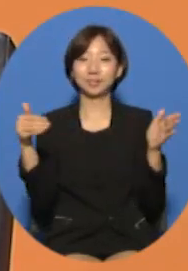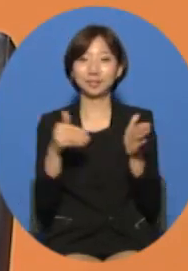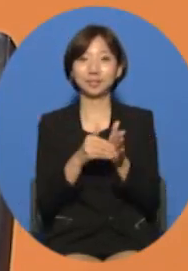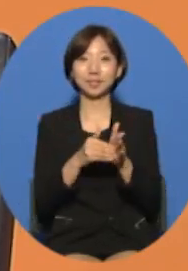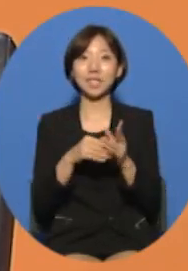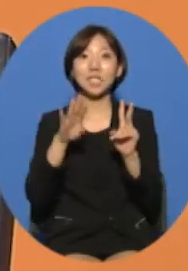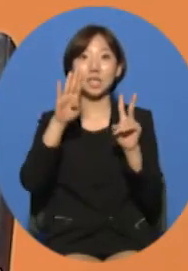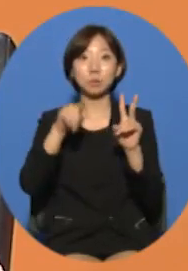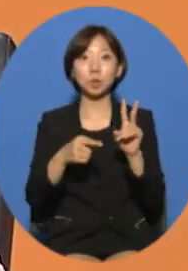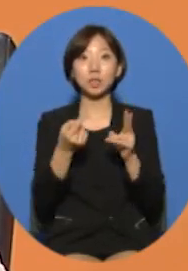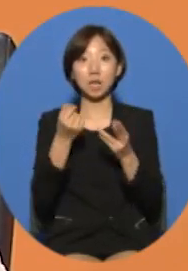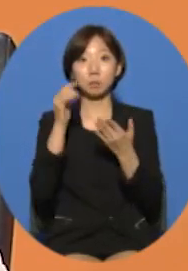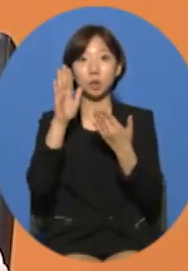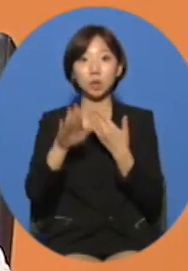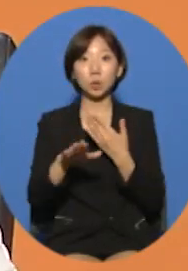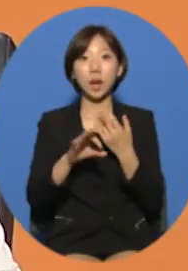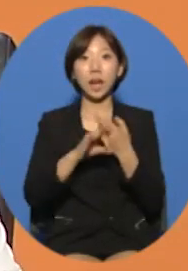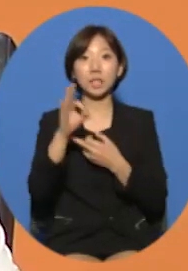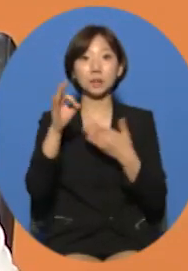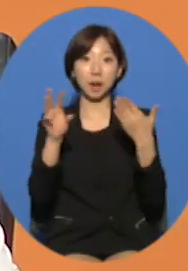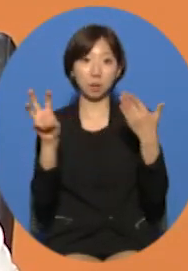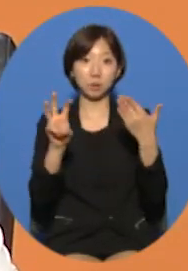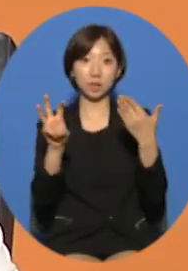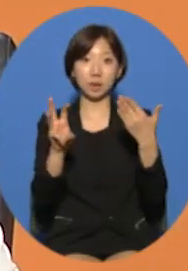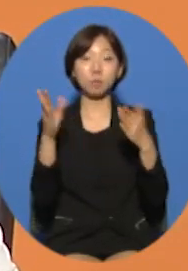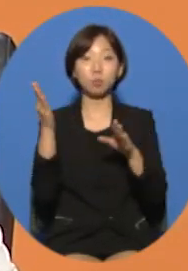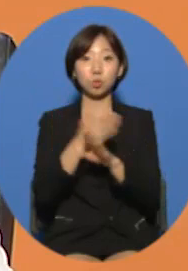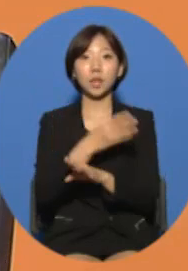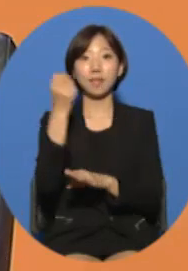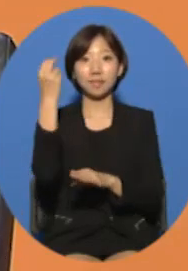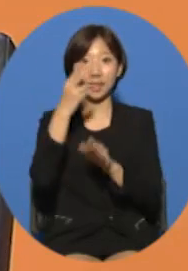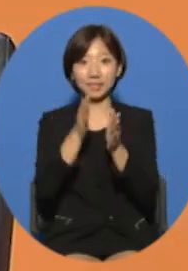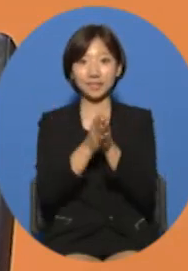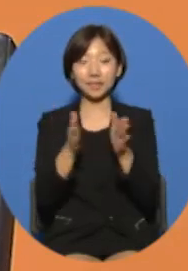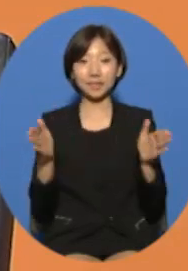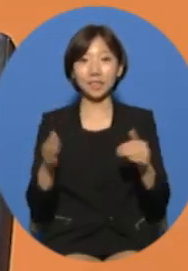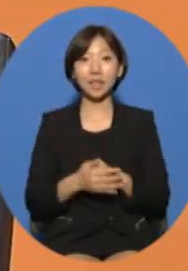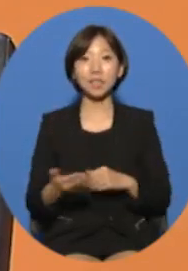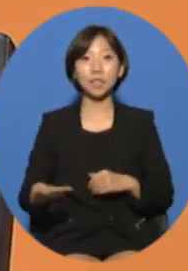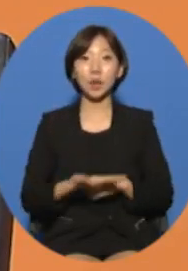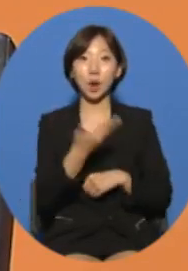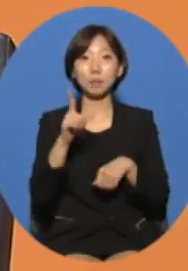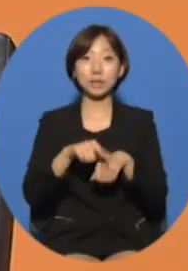여기까지입니다. 2부는 잠시 후 오전 9시 30분부터 다시 시작됩니다. 네, 여러분